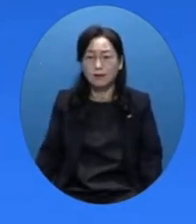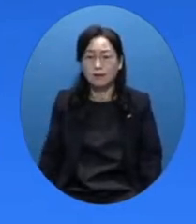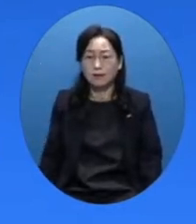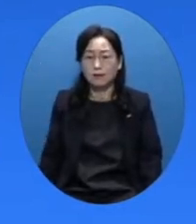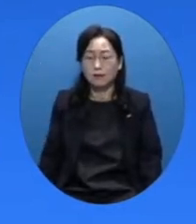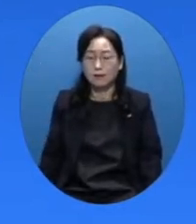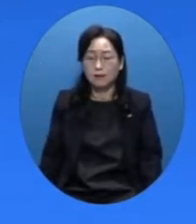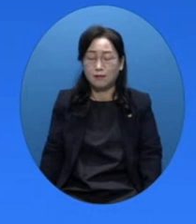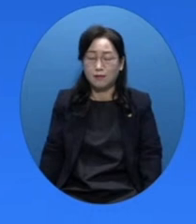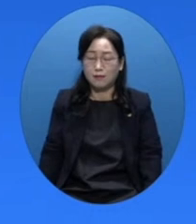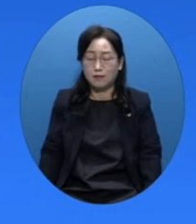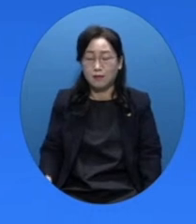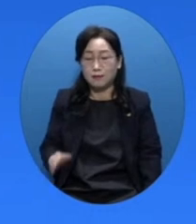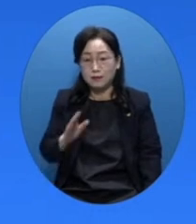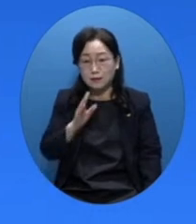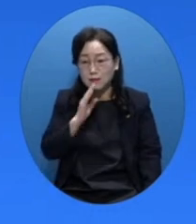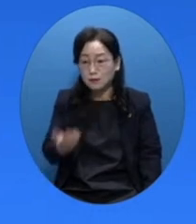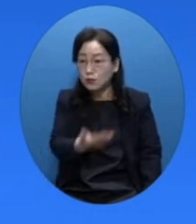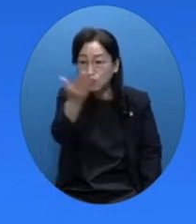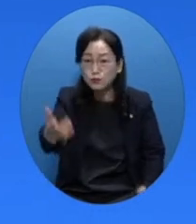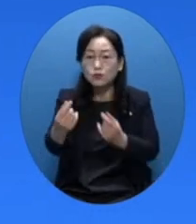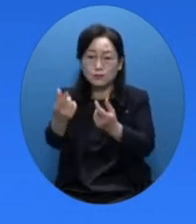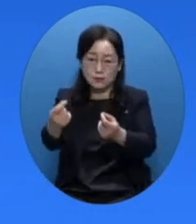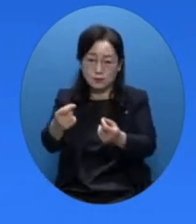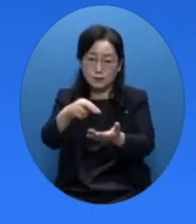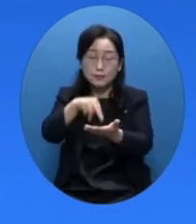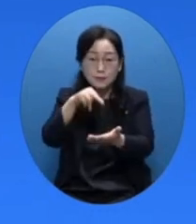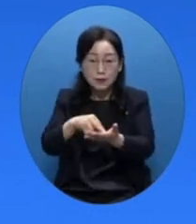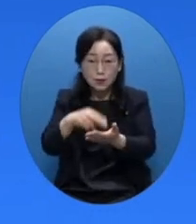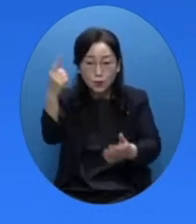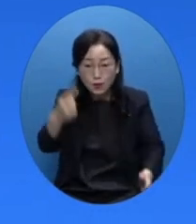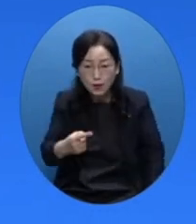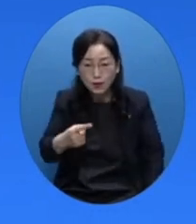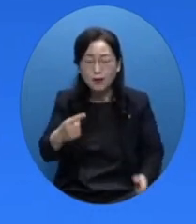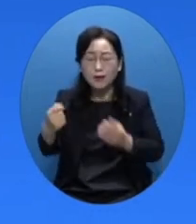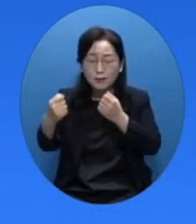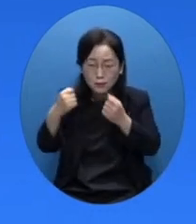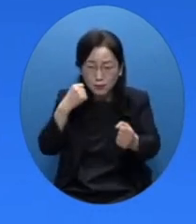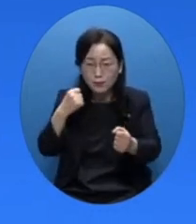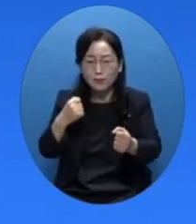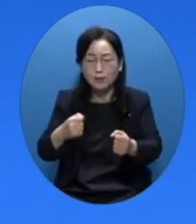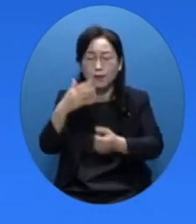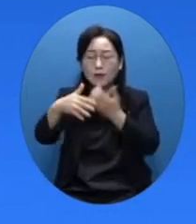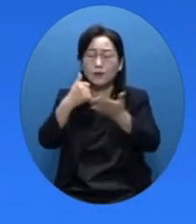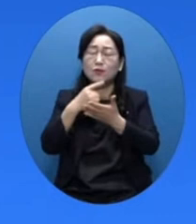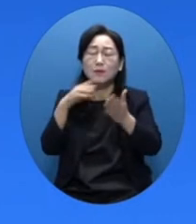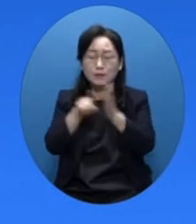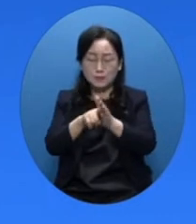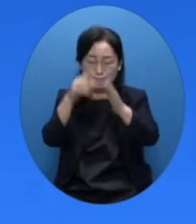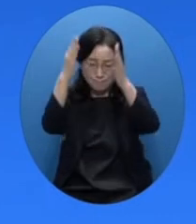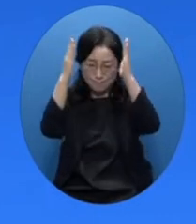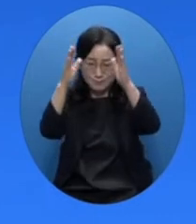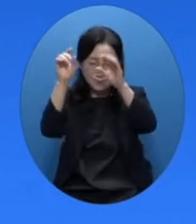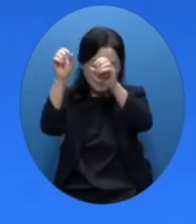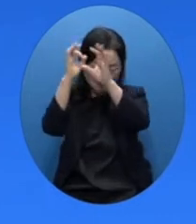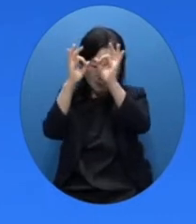같은 절망의 채팅 할지라도 고난에 처해 있다고 할지라도 쥐만 및 꺼져 바라보고 나가면